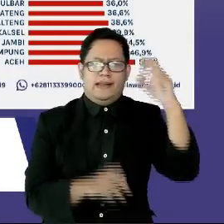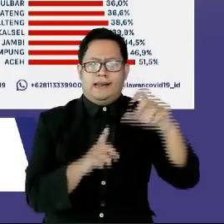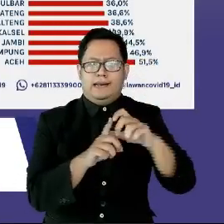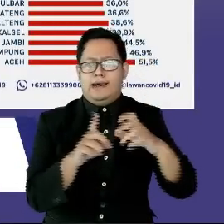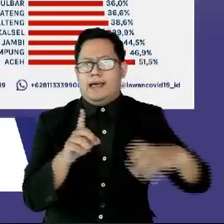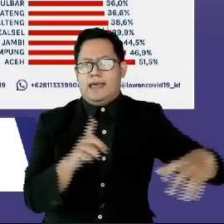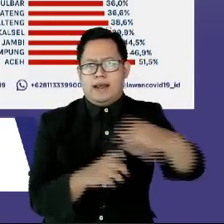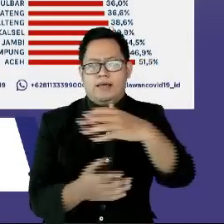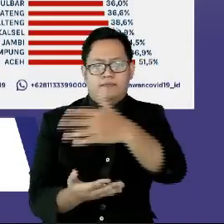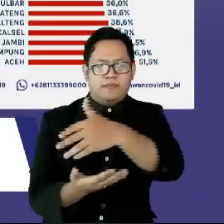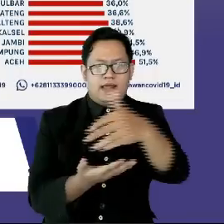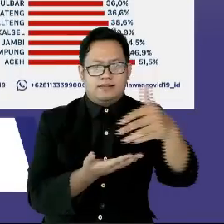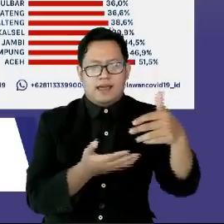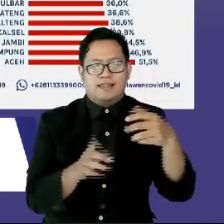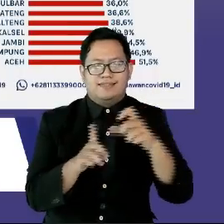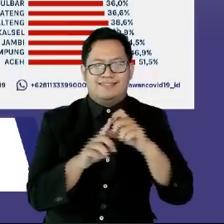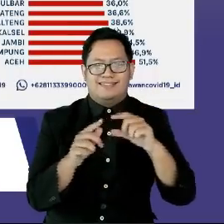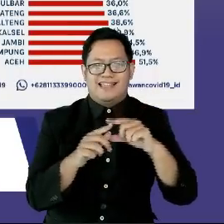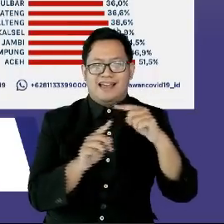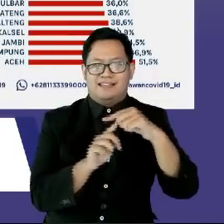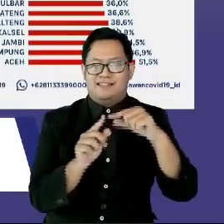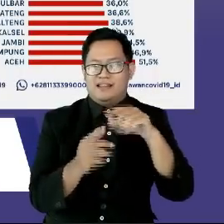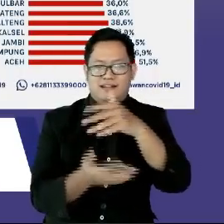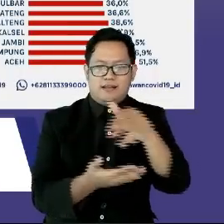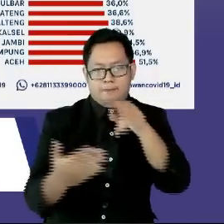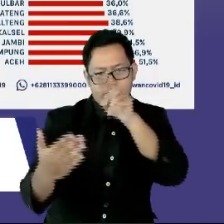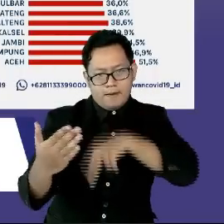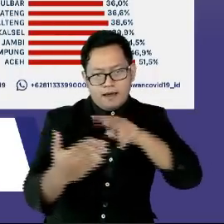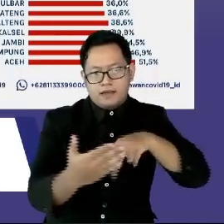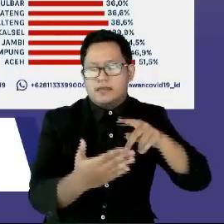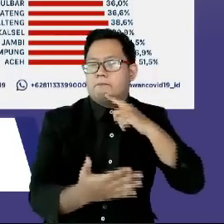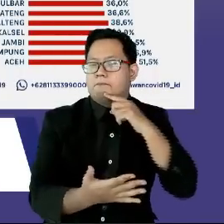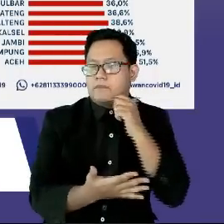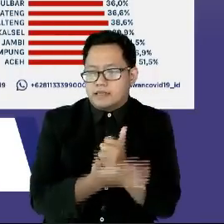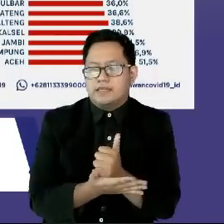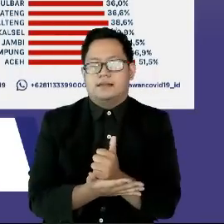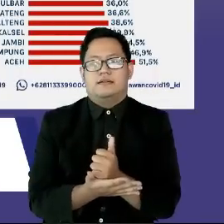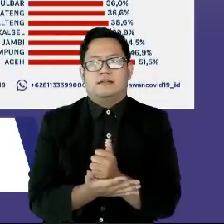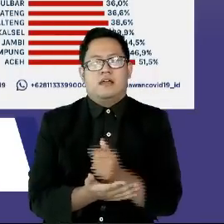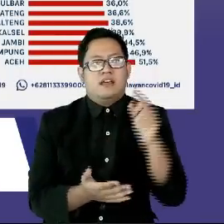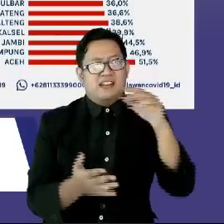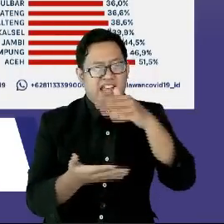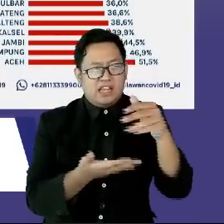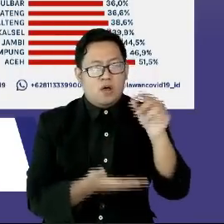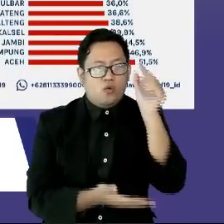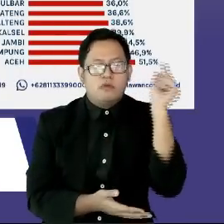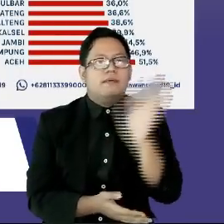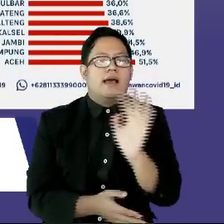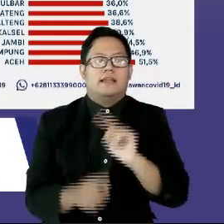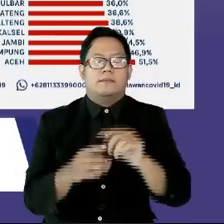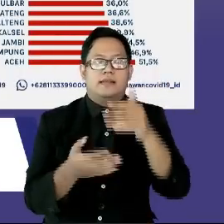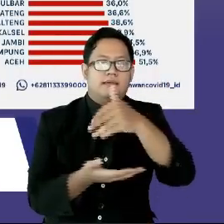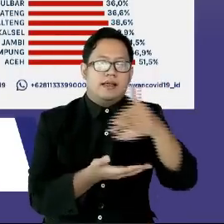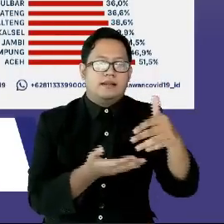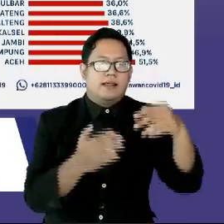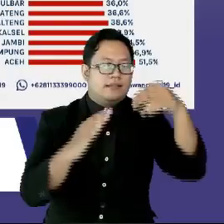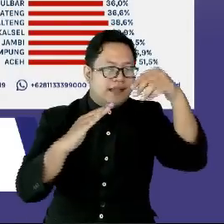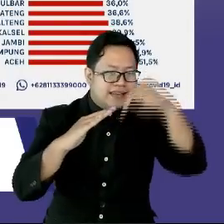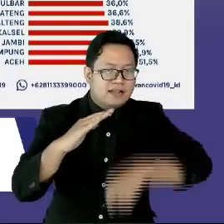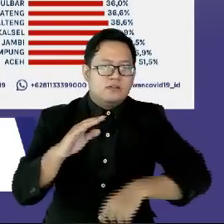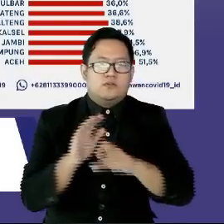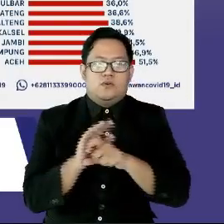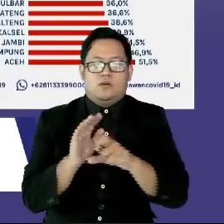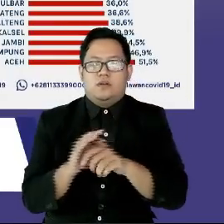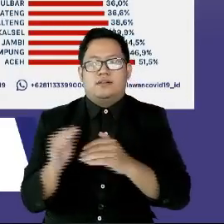untuk membaca data, tidak hanya perkembangan secara umum, namun juga kondisi detail, seperti positivity rate,